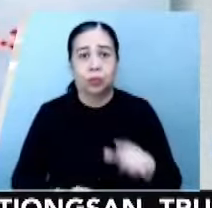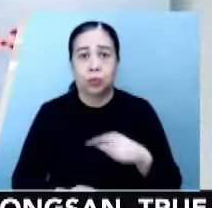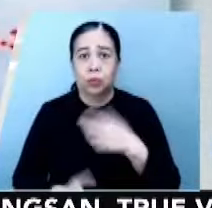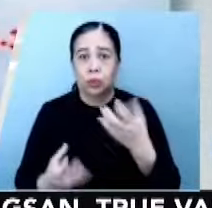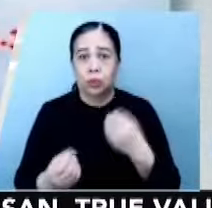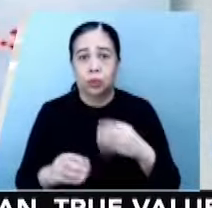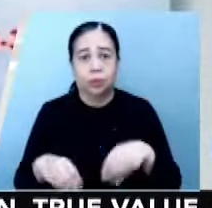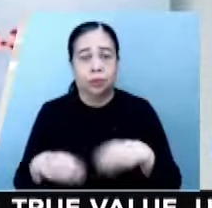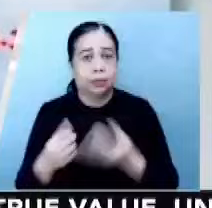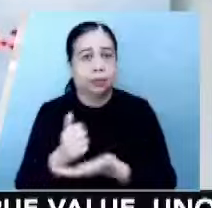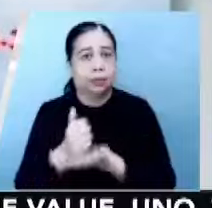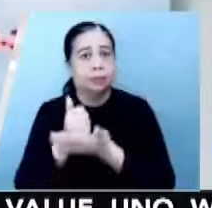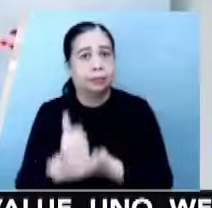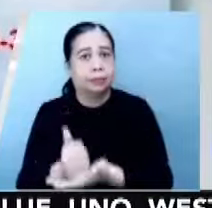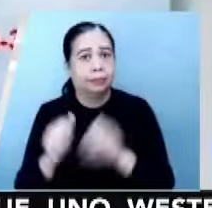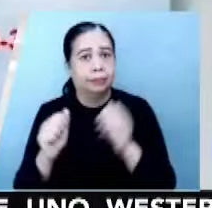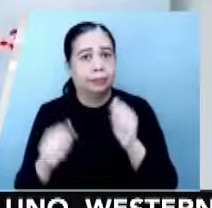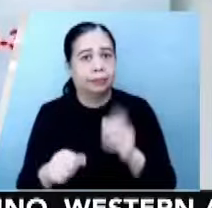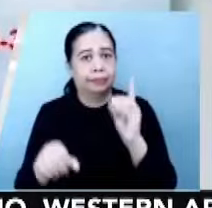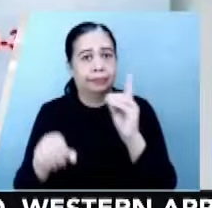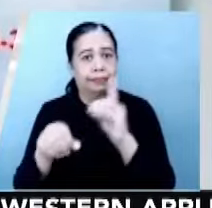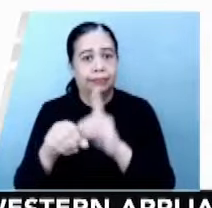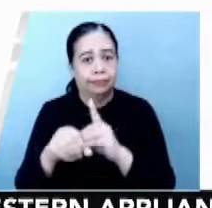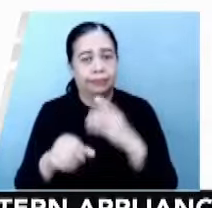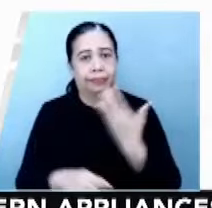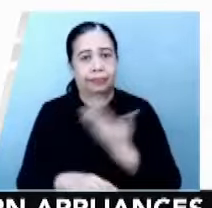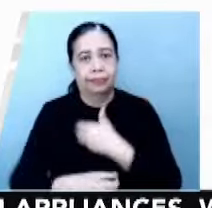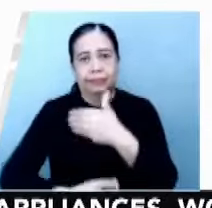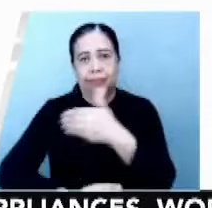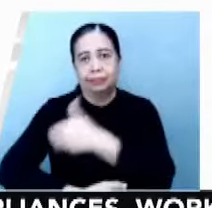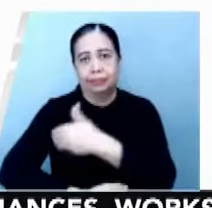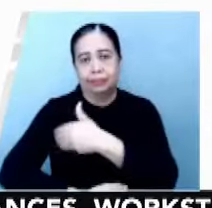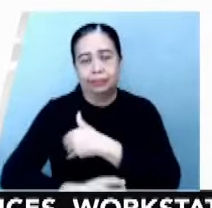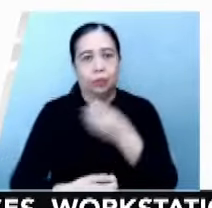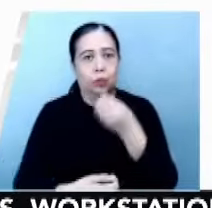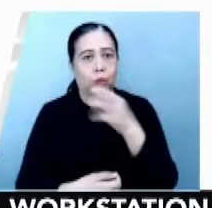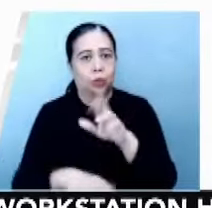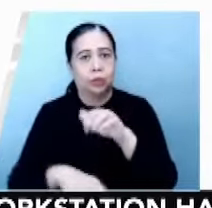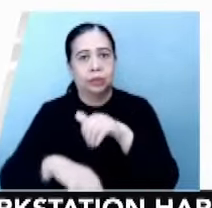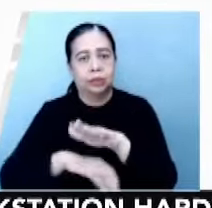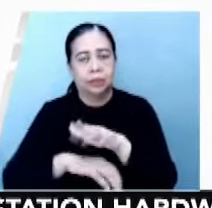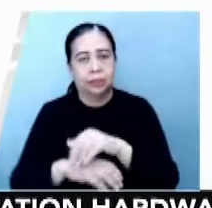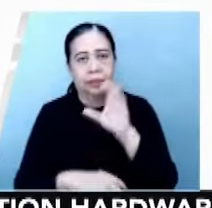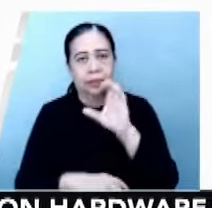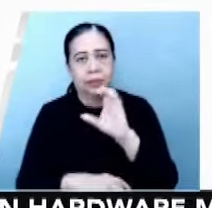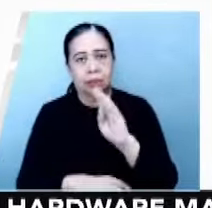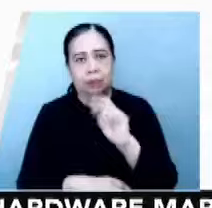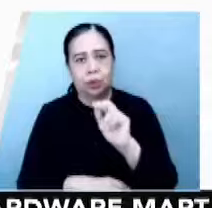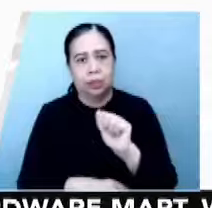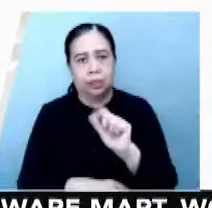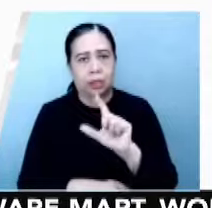tulong, maaari kayong magdeposito sa aming bank account o magpadala sa Cebuana Luwelier.